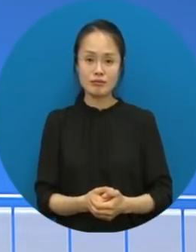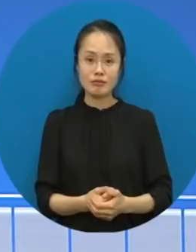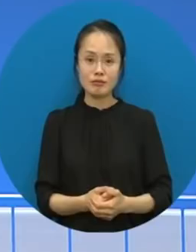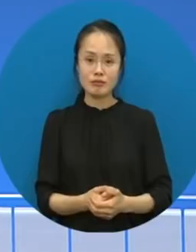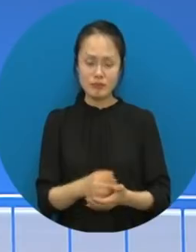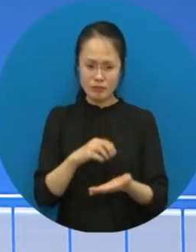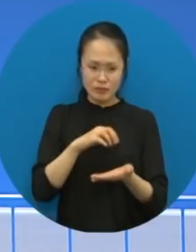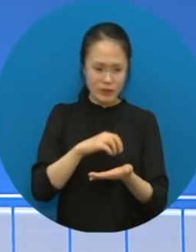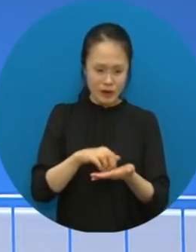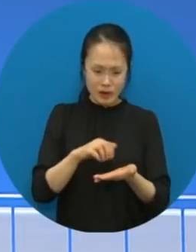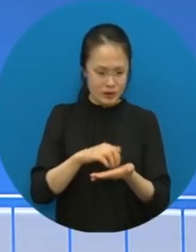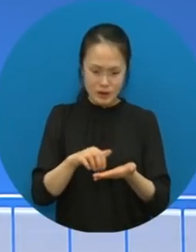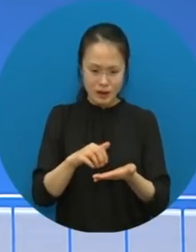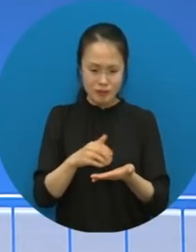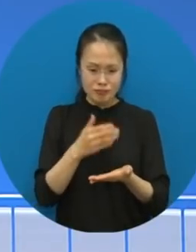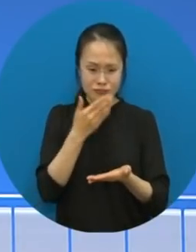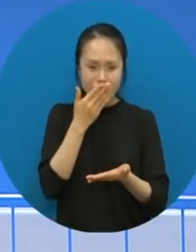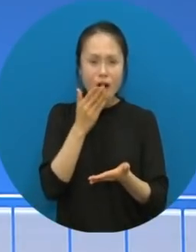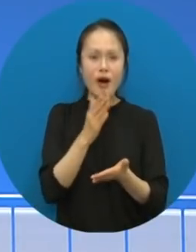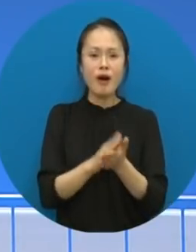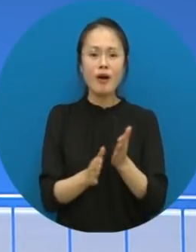계산 불가인데,